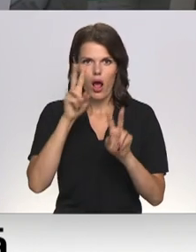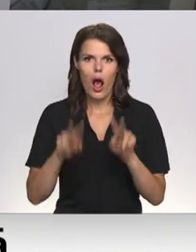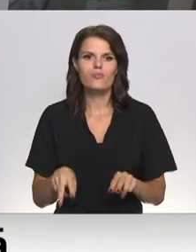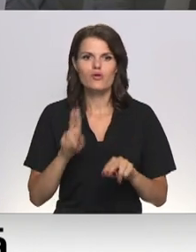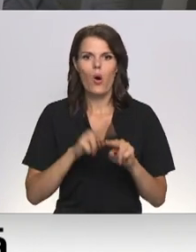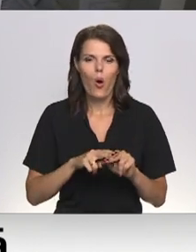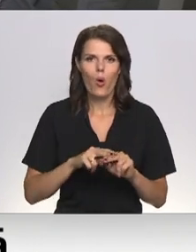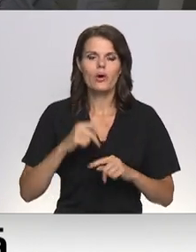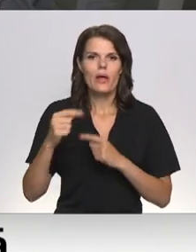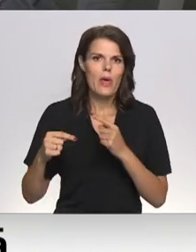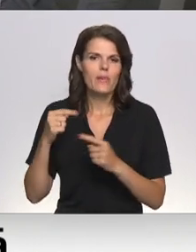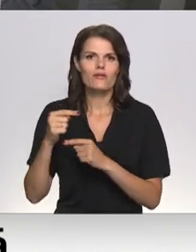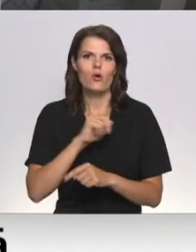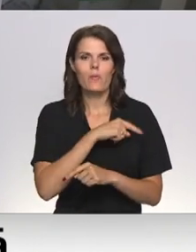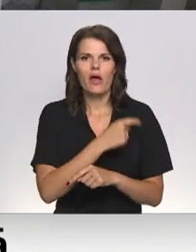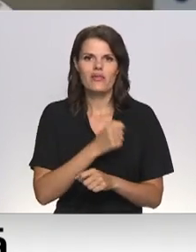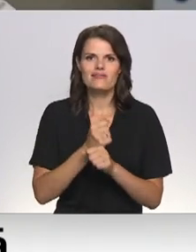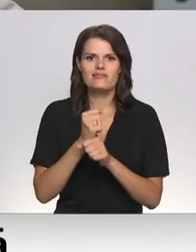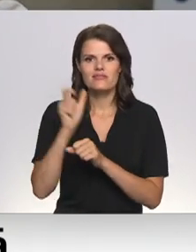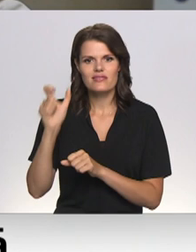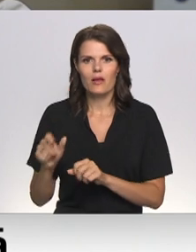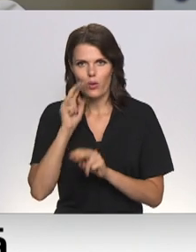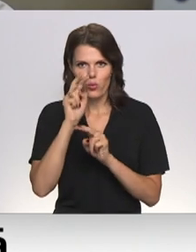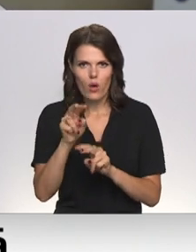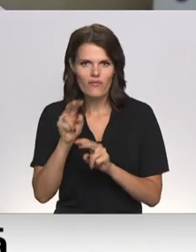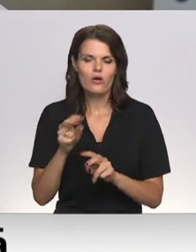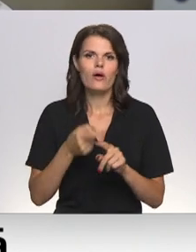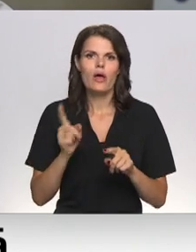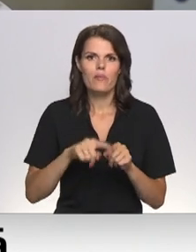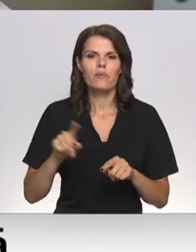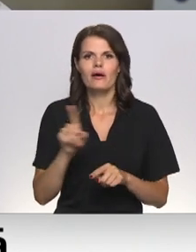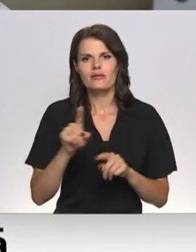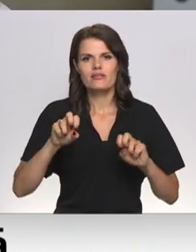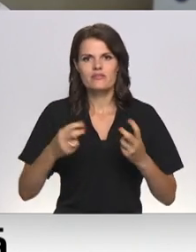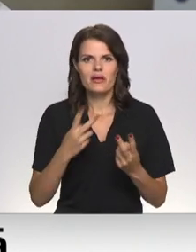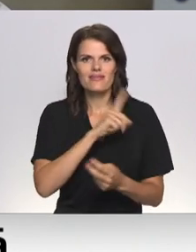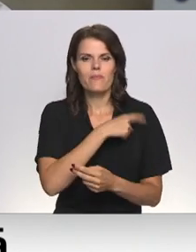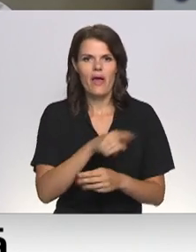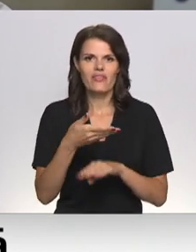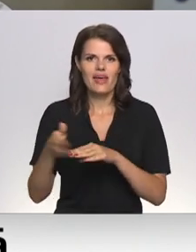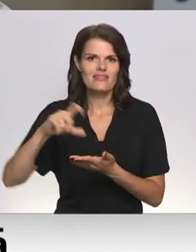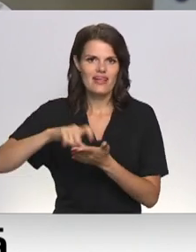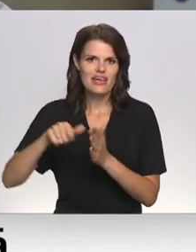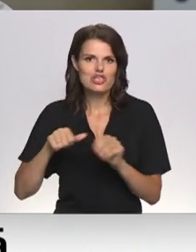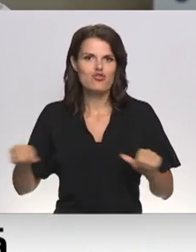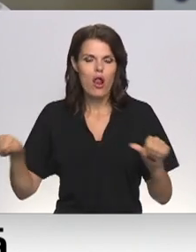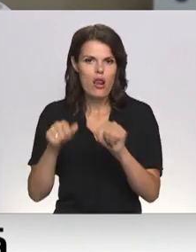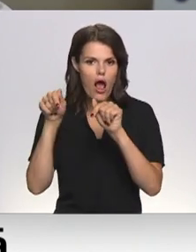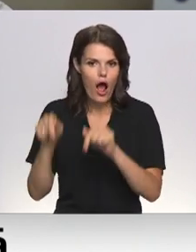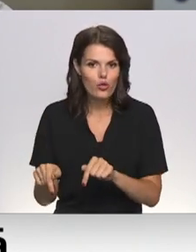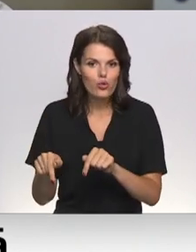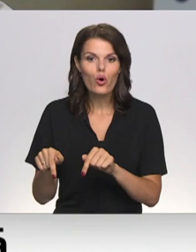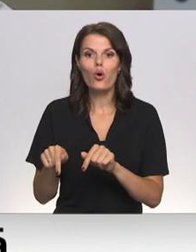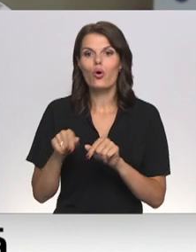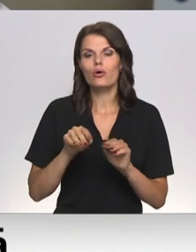un nepārtrauktu medicīnas darbinieka novērošanu. Tam mums ir paredzēts medicīnas izolators, kur mēs ievietojam